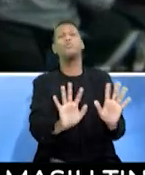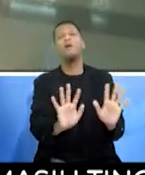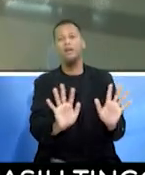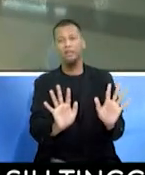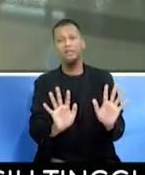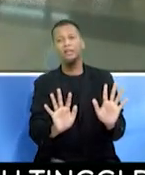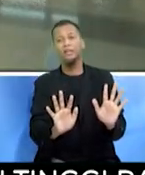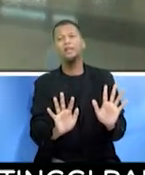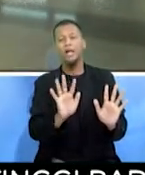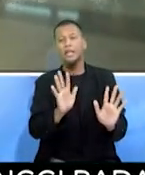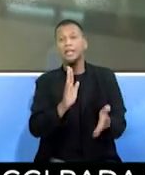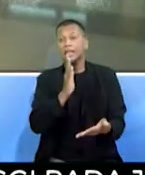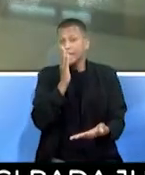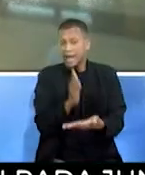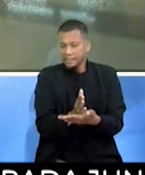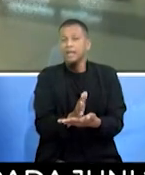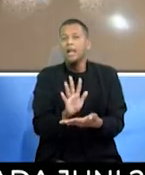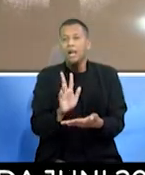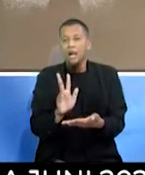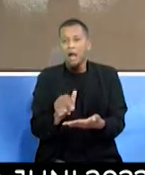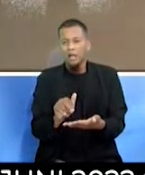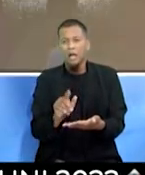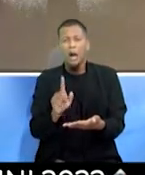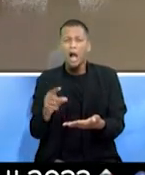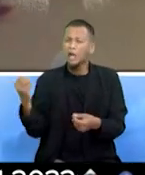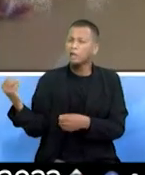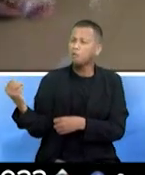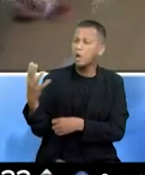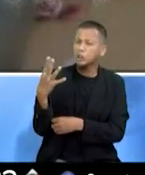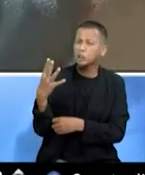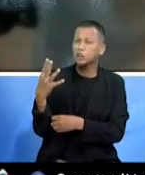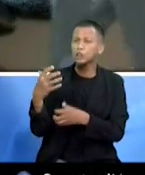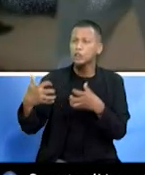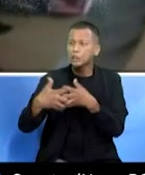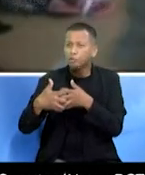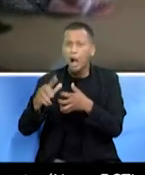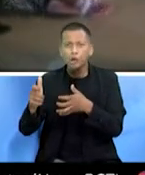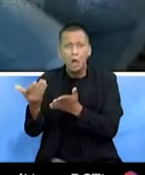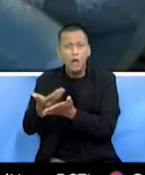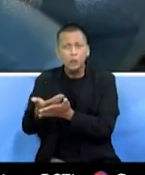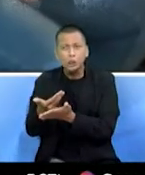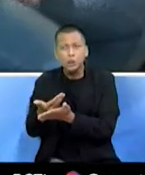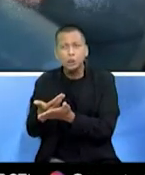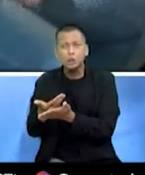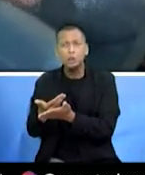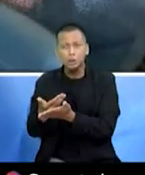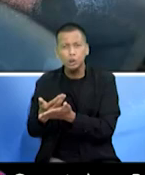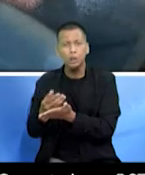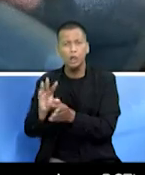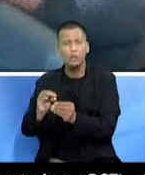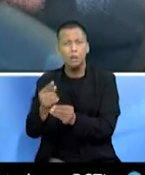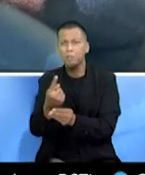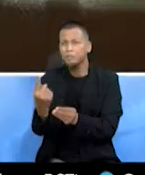kembali bahwa untuk narasi akan disesuaikan dengan gaji masing-masing pekerja atau penduduk